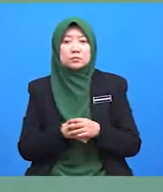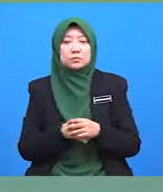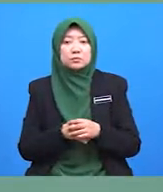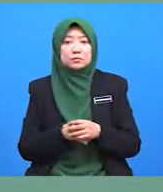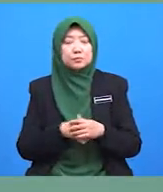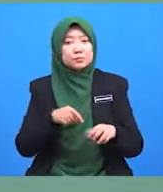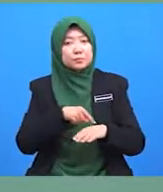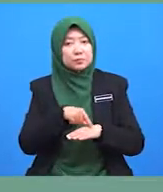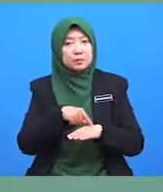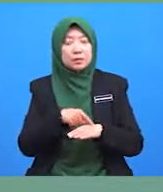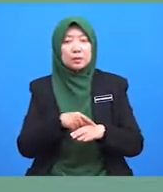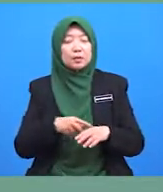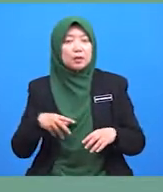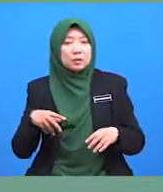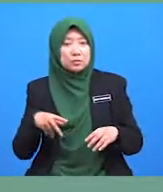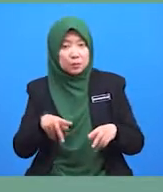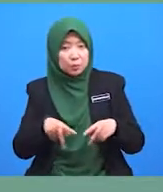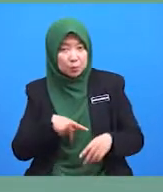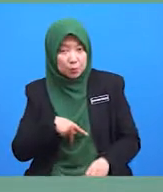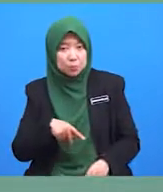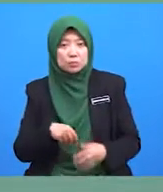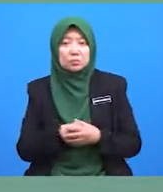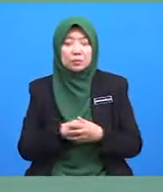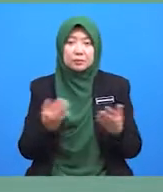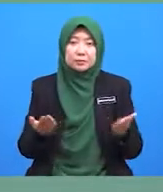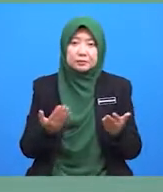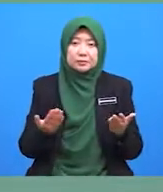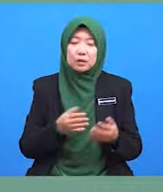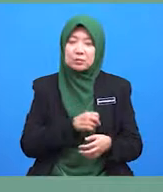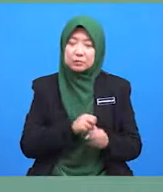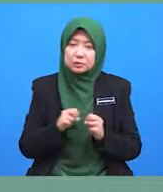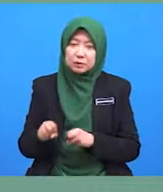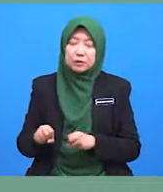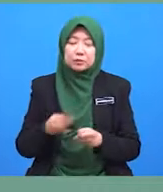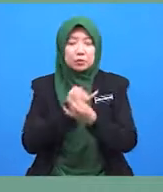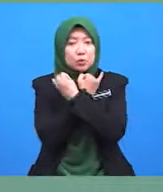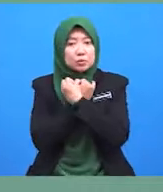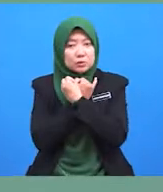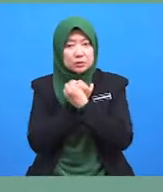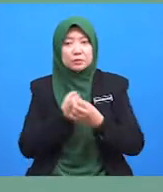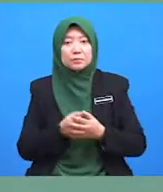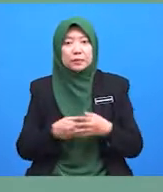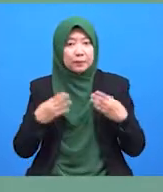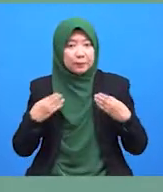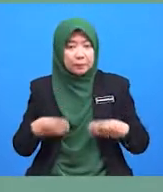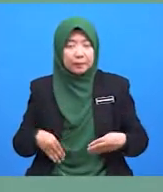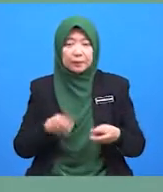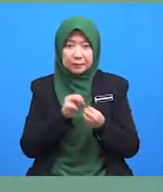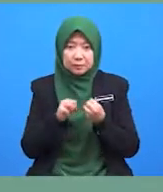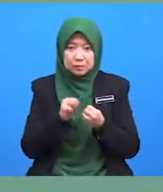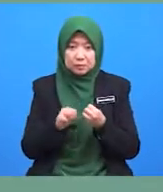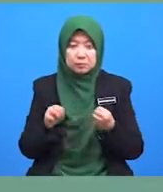lemak yang tepu. Yang ketiga, dapat merangsang penyingkiran takungan toksin di bahagian badan yang